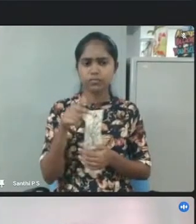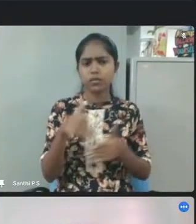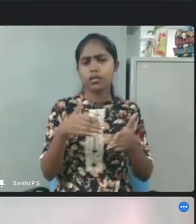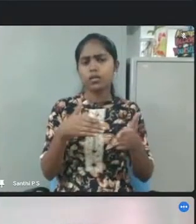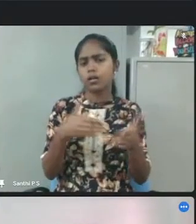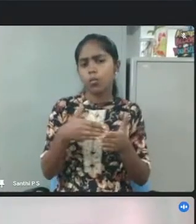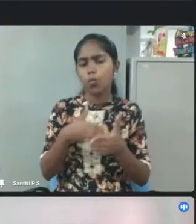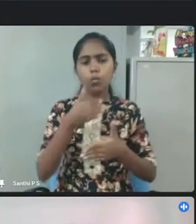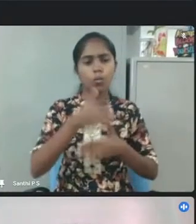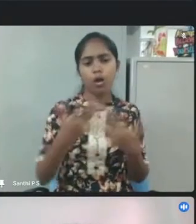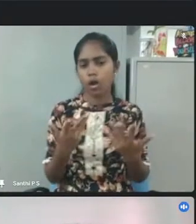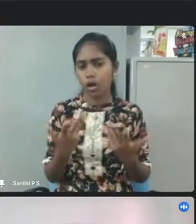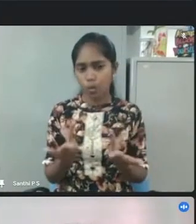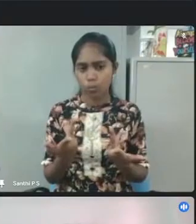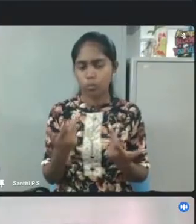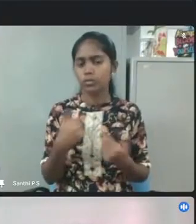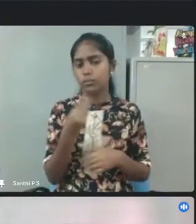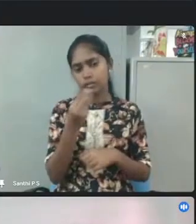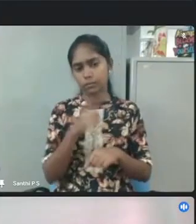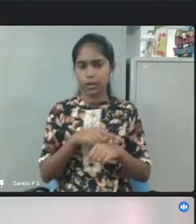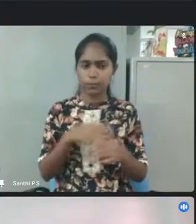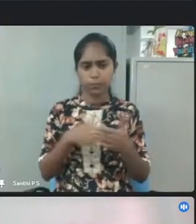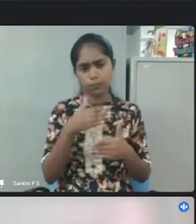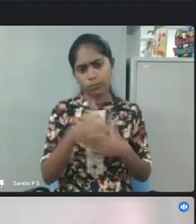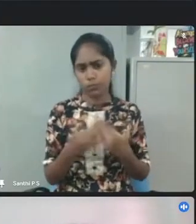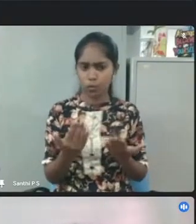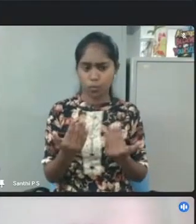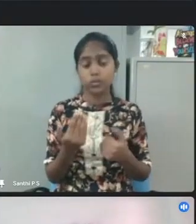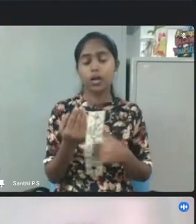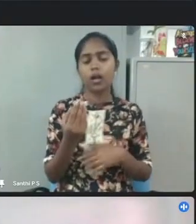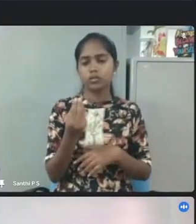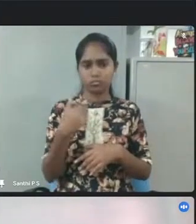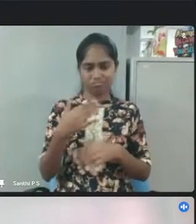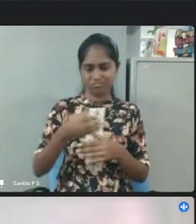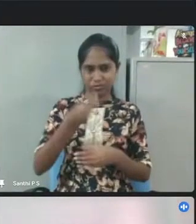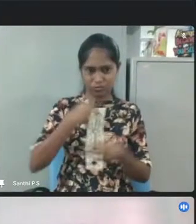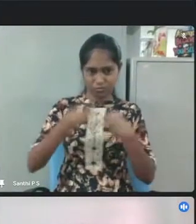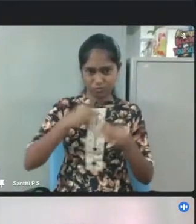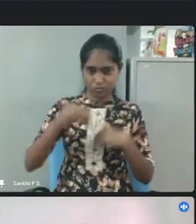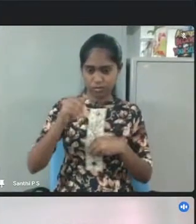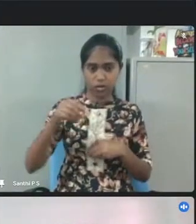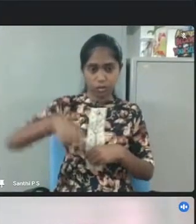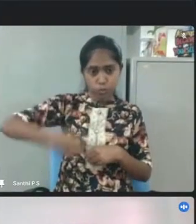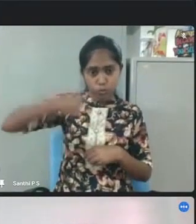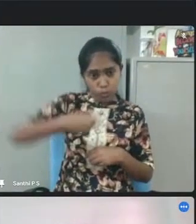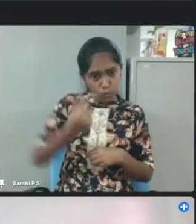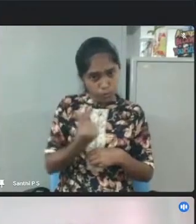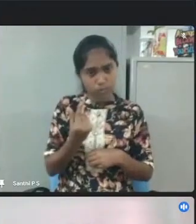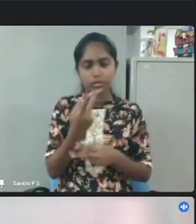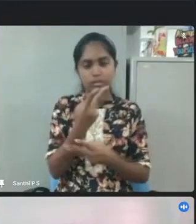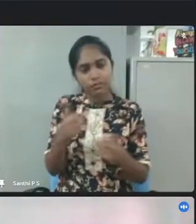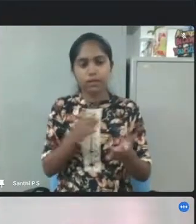മറികടക്കാവുന്നതാണ്. ചിലപ്പോൾ ആ ഒരു വിരൽ ഉപയോഗിക്കാതെ മറ്റു വിരലുകൾ കൊണ്ട് നമ്മൾക്ക് പണി ചെയ്യാവുന്നതാണ്. നമ്മൾക്ക് ചിലപ്പോൾ